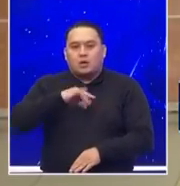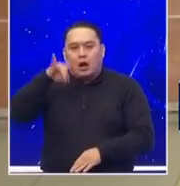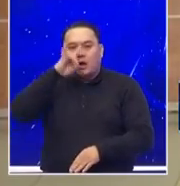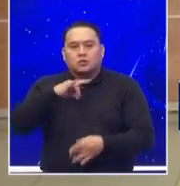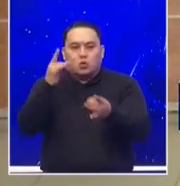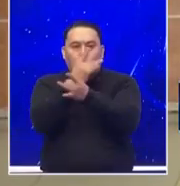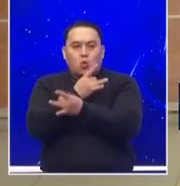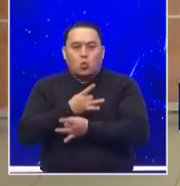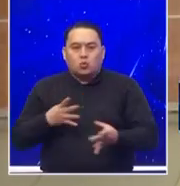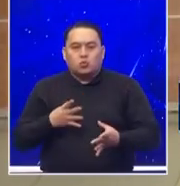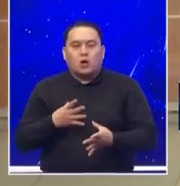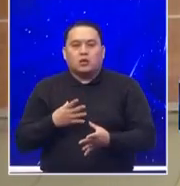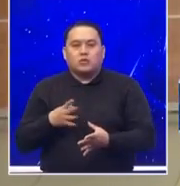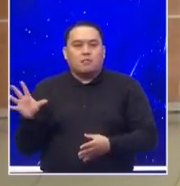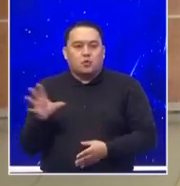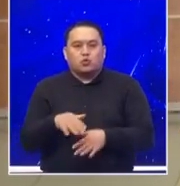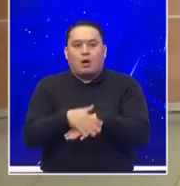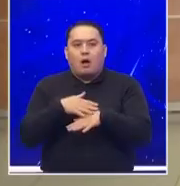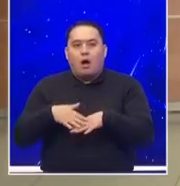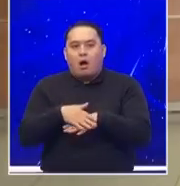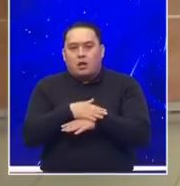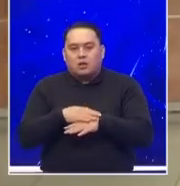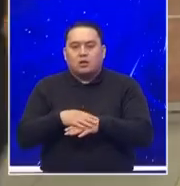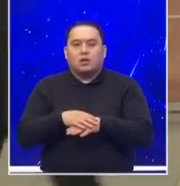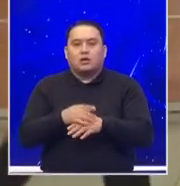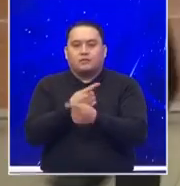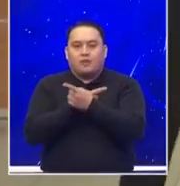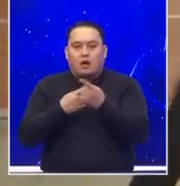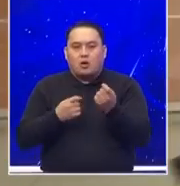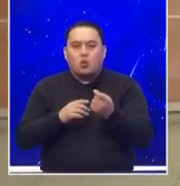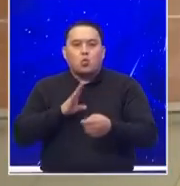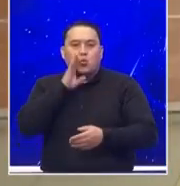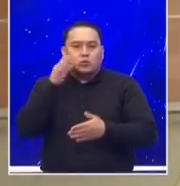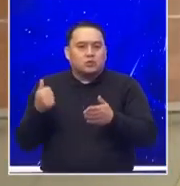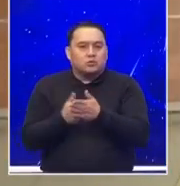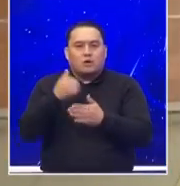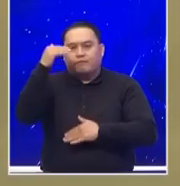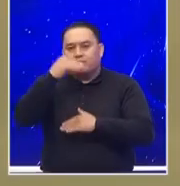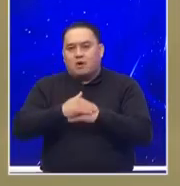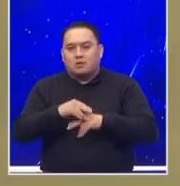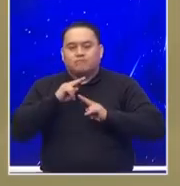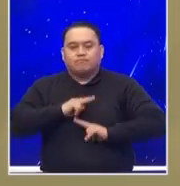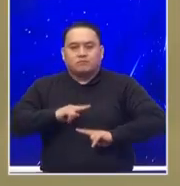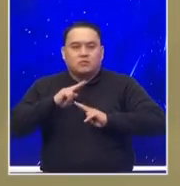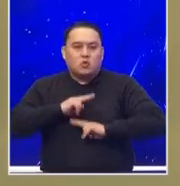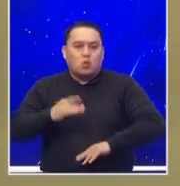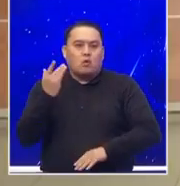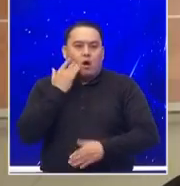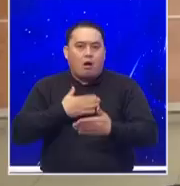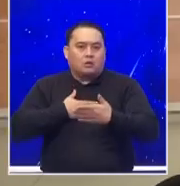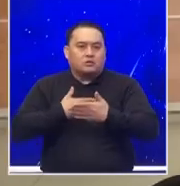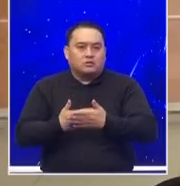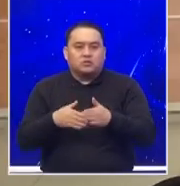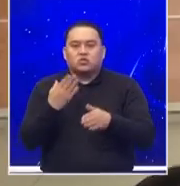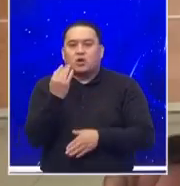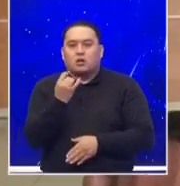Қазақтың әдебиетін, мәдениетін бүкіл халыққа жеткізу үшін таңның атысы күннің батысы маңдай терін төгіп жатыр. Шалқар тек